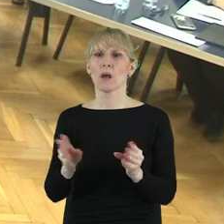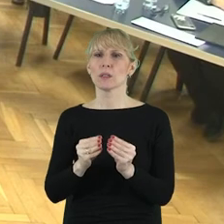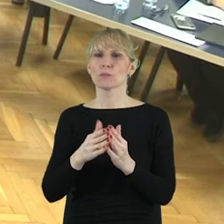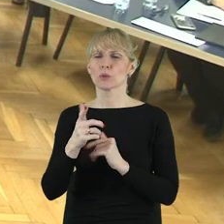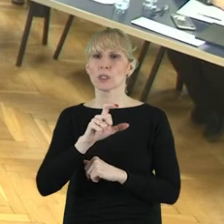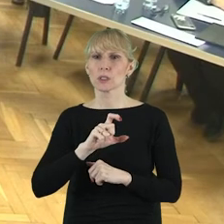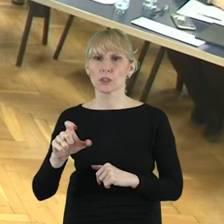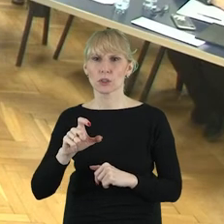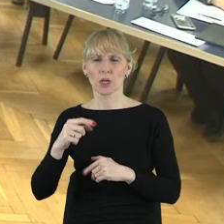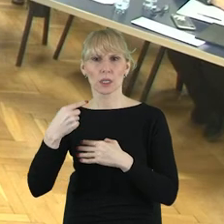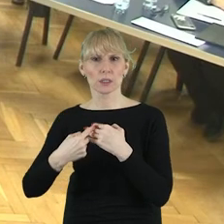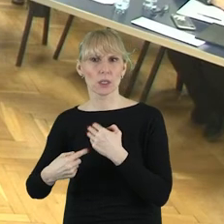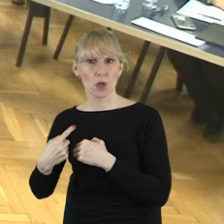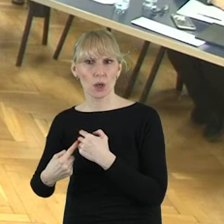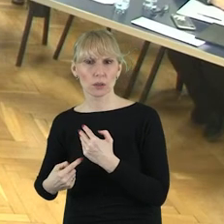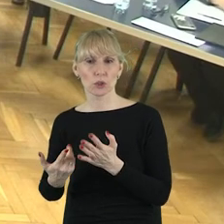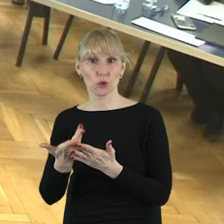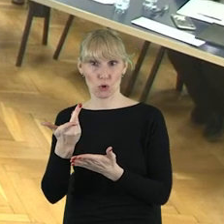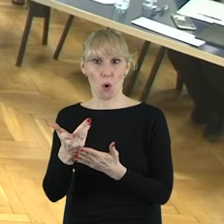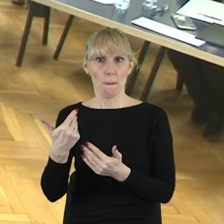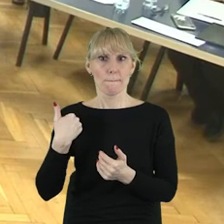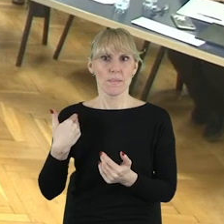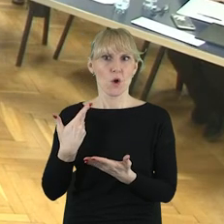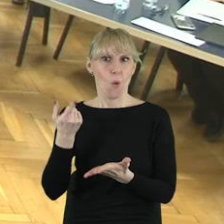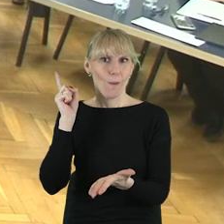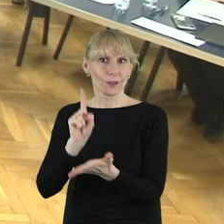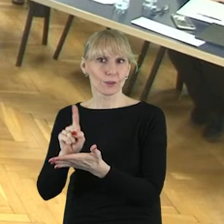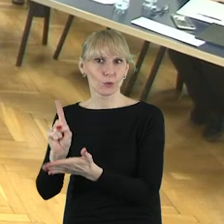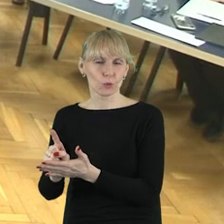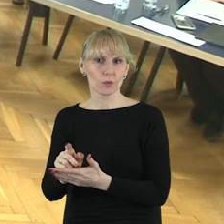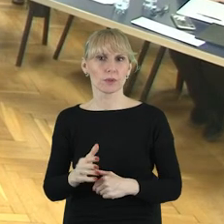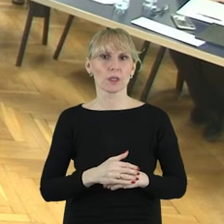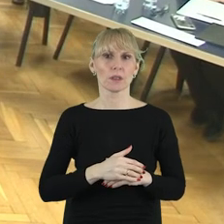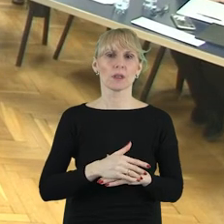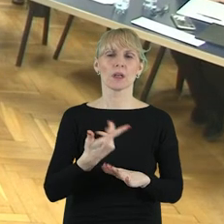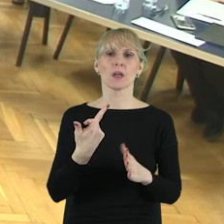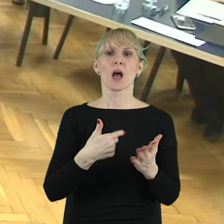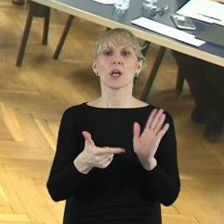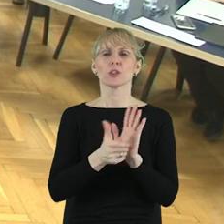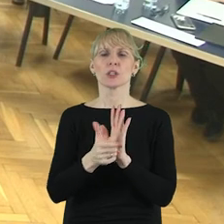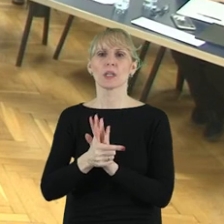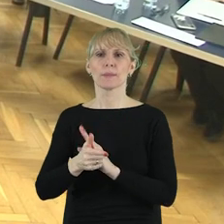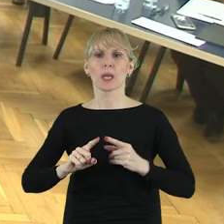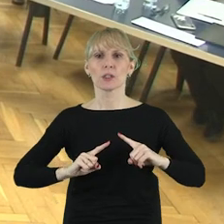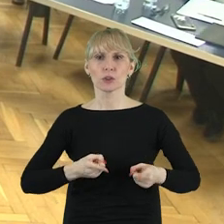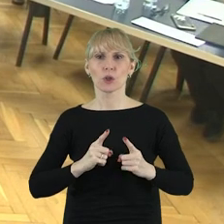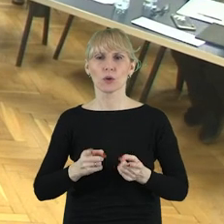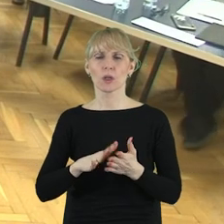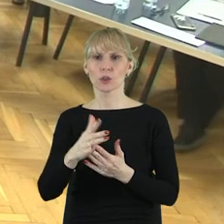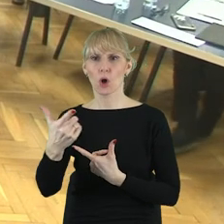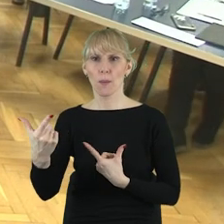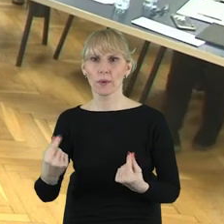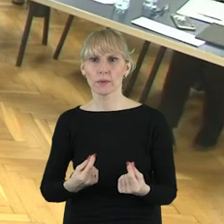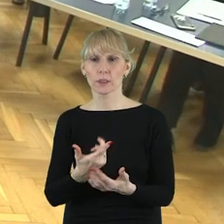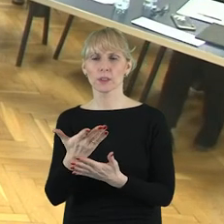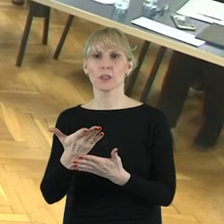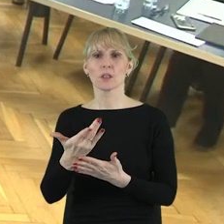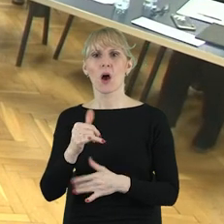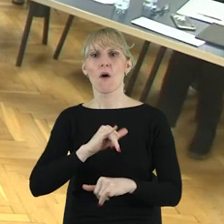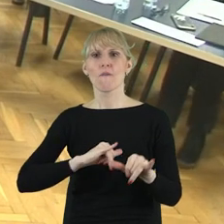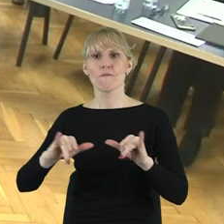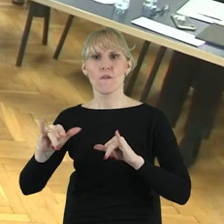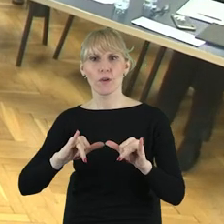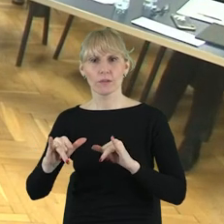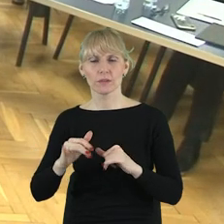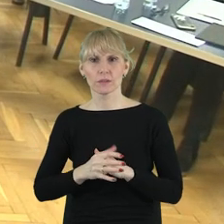czas wdrażania i rozliczenia zadań. To był ogromny sukces. 17 organizacji nawiązało partnerską współpracę z samorządem województwa